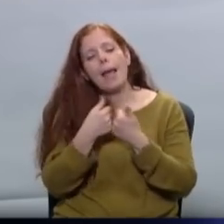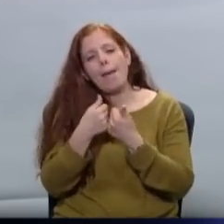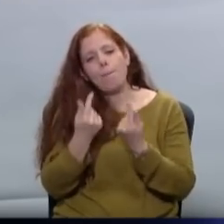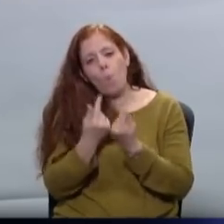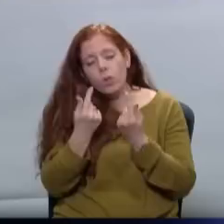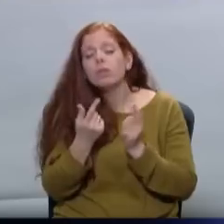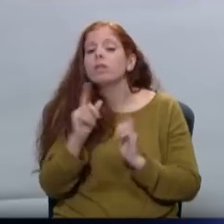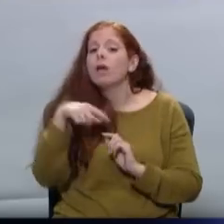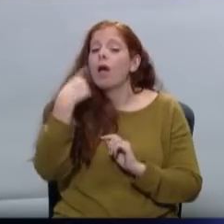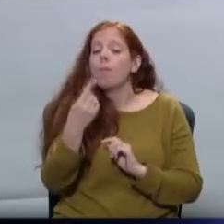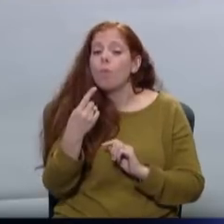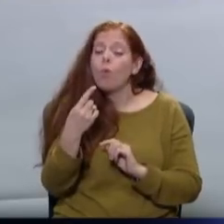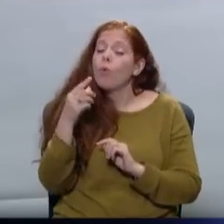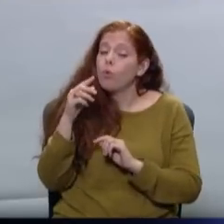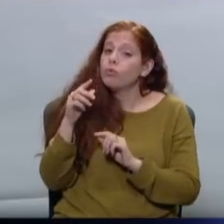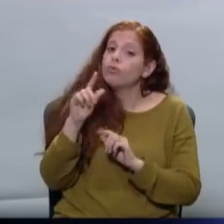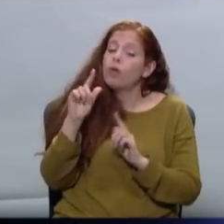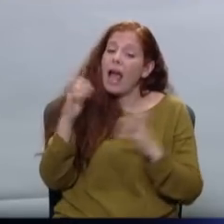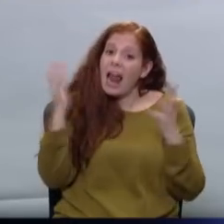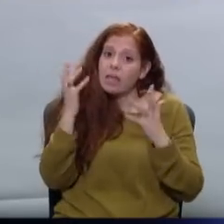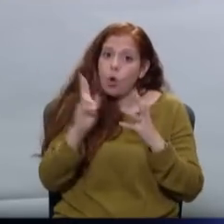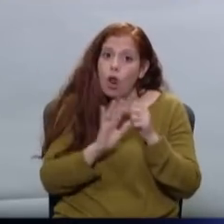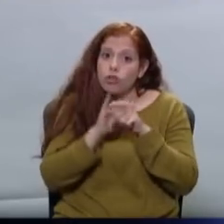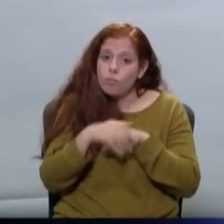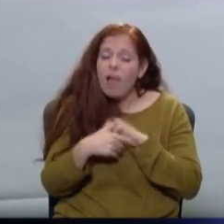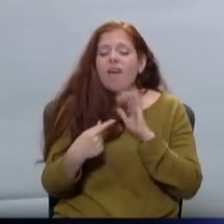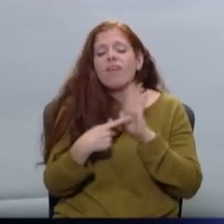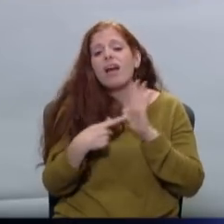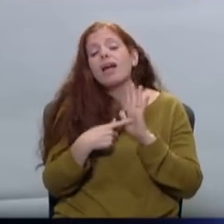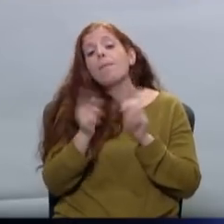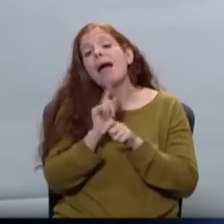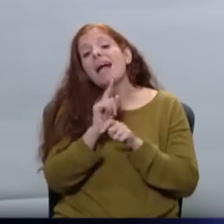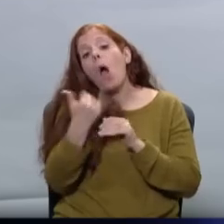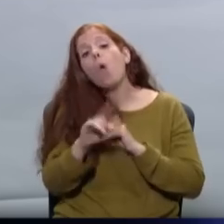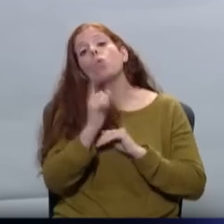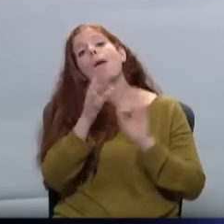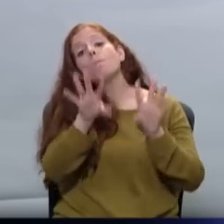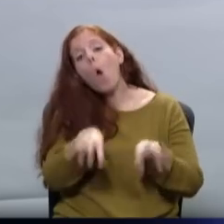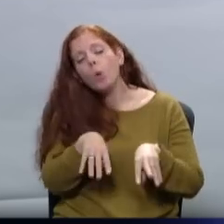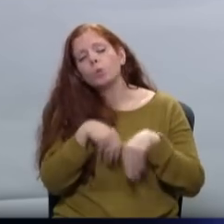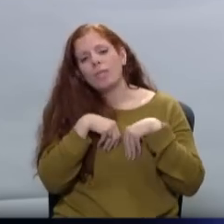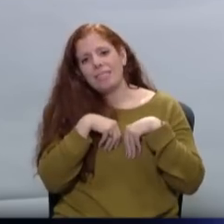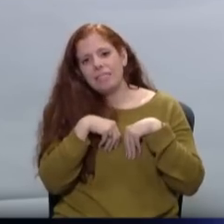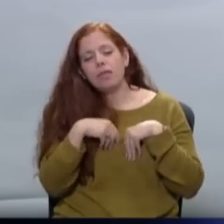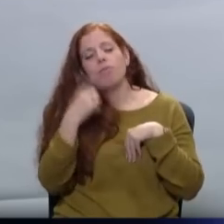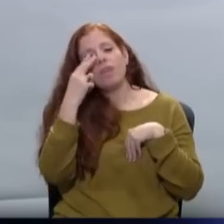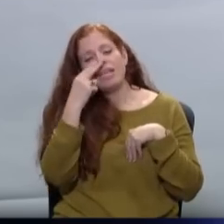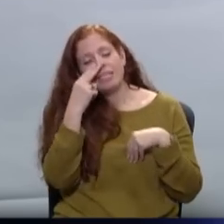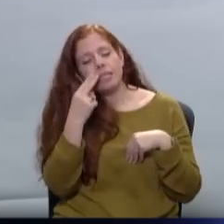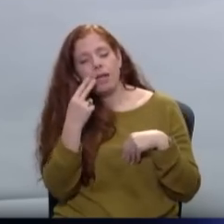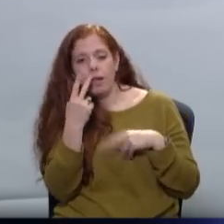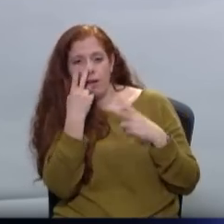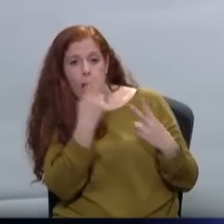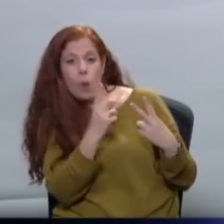לשמש שהלחץ הציבורי עלול להשפיע עליו, כך שברגע האחרון הוא בכל זאת יסכים וינסה להצטייר כמי שיזם את העימות.